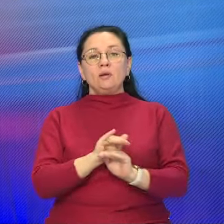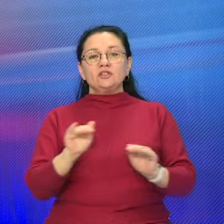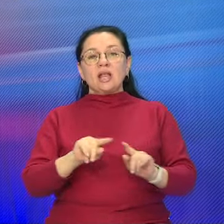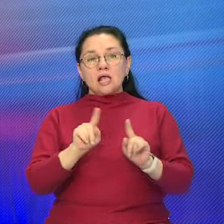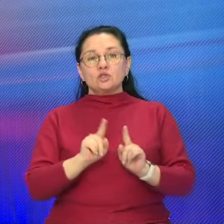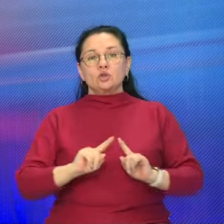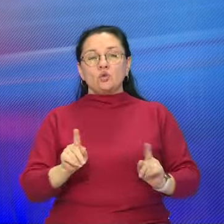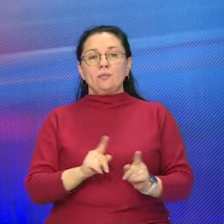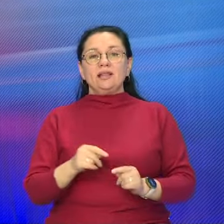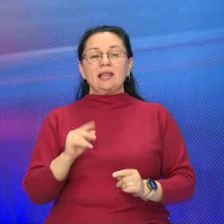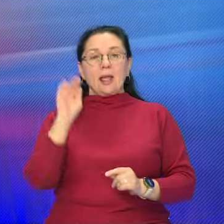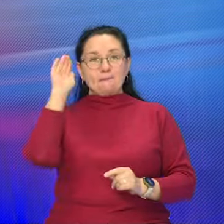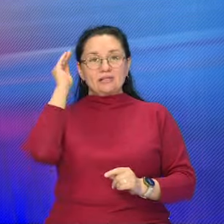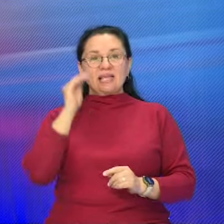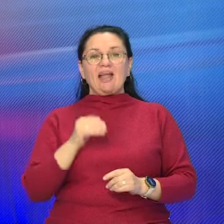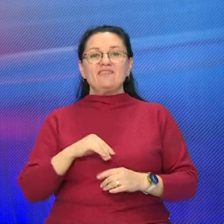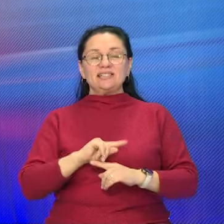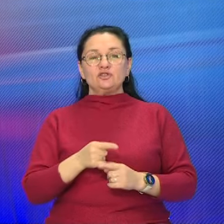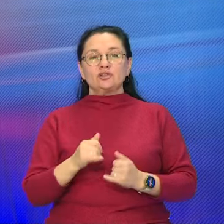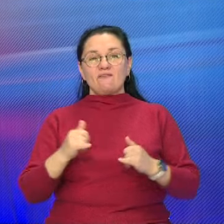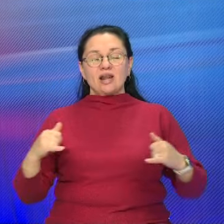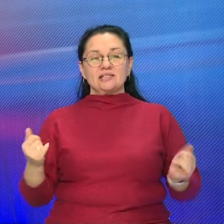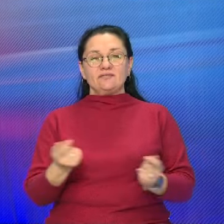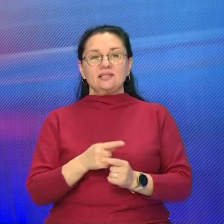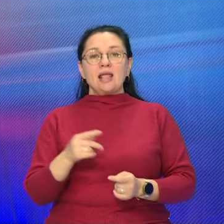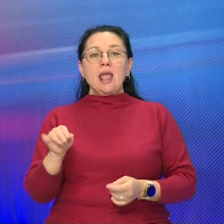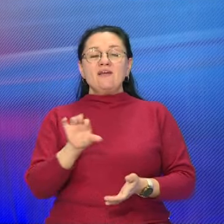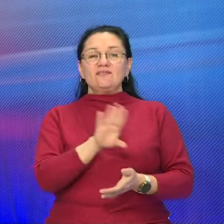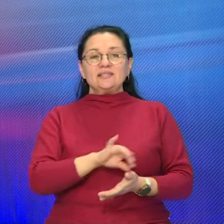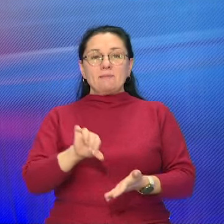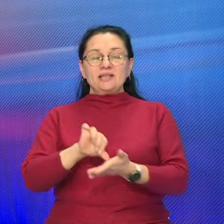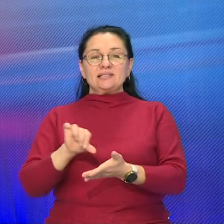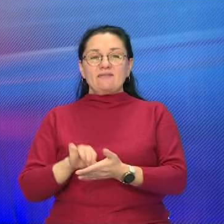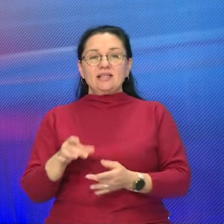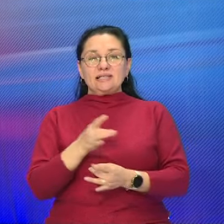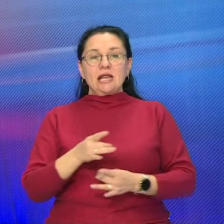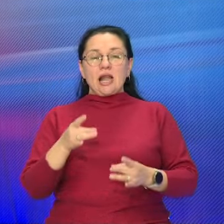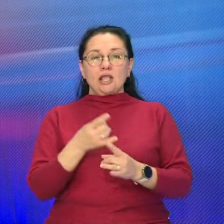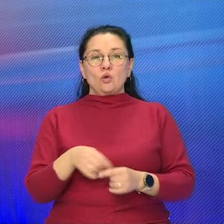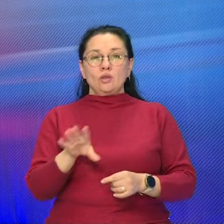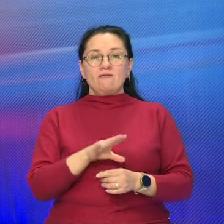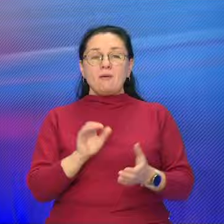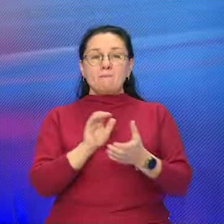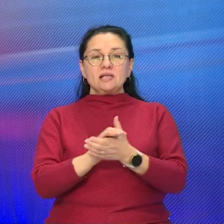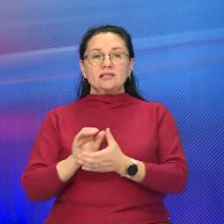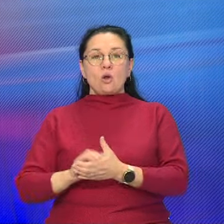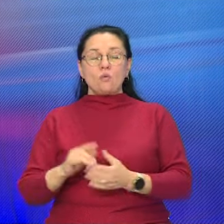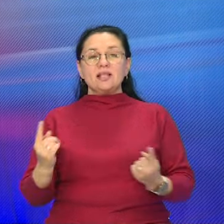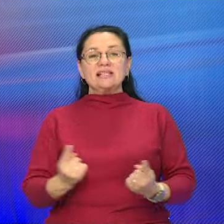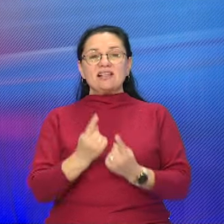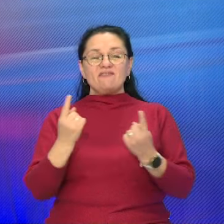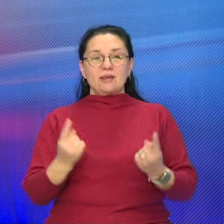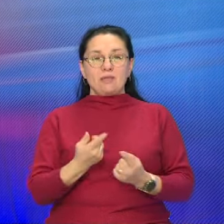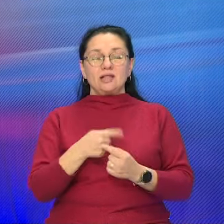асаблівасцямі псіхафізічнага развіцця. Прадстаўнікі раённых аддзяленняў Беларускага дзіцячага фонду азнаёміліся з сучаснымі